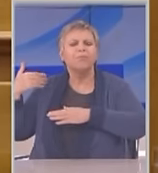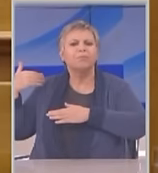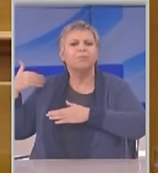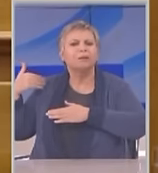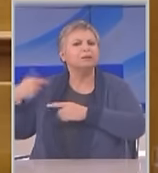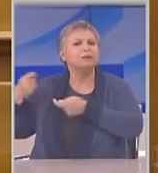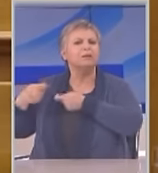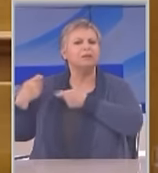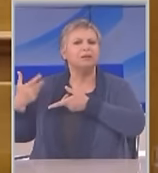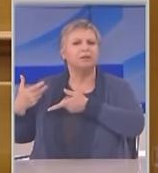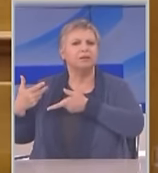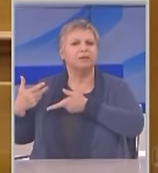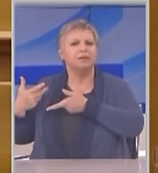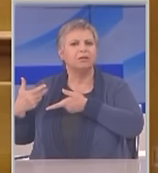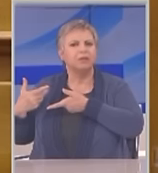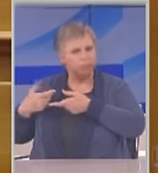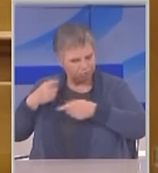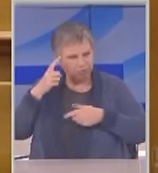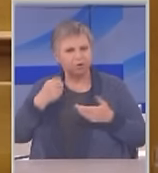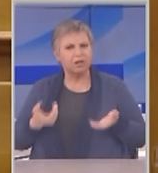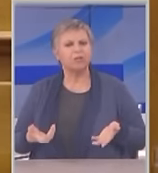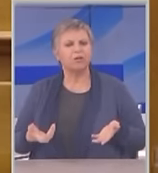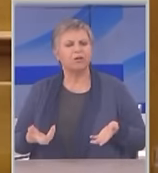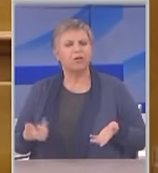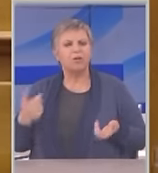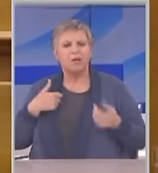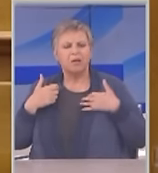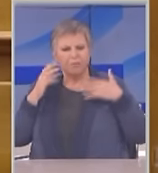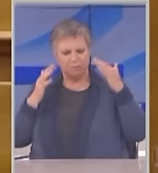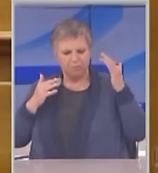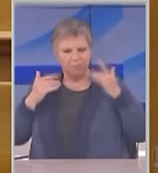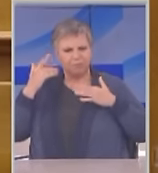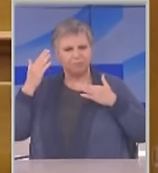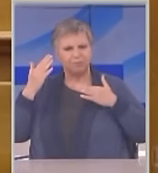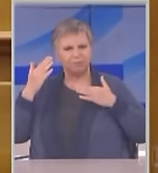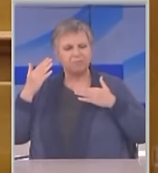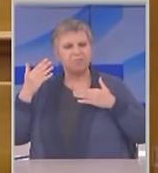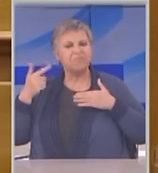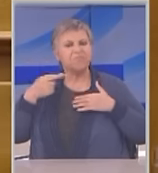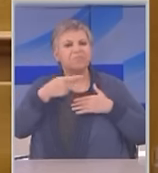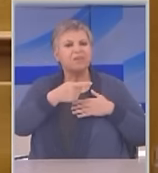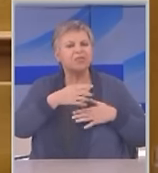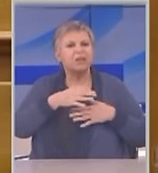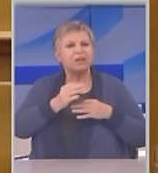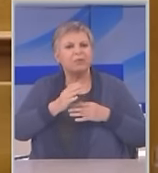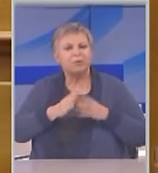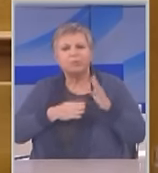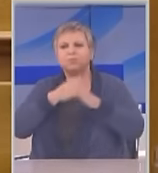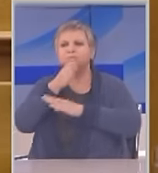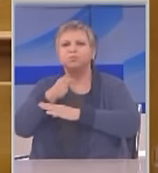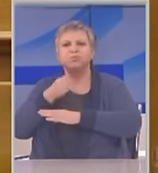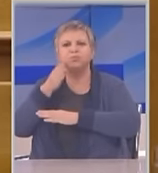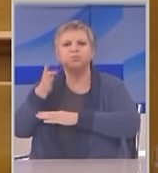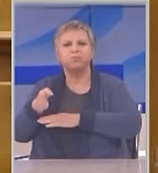του τι συνέβη τόσα χρόνια στην Ελλάδα. Αλήθεια, το ερώτημα είναι πώς πάτε και τους αντικρίζετε και συζητάτε μαζί τους ότι